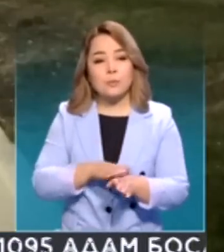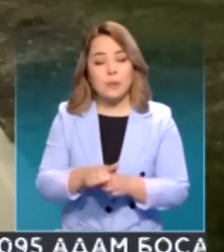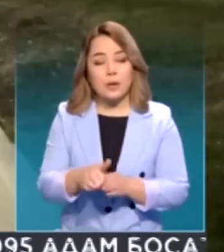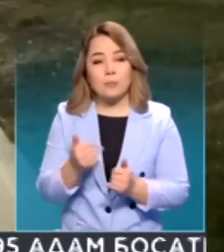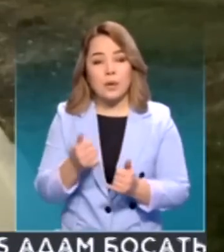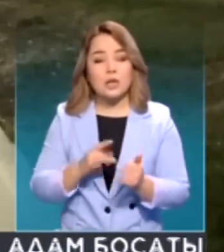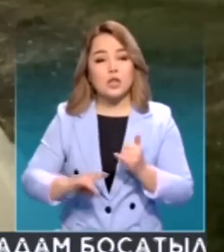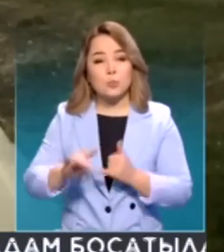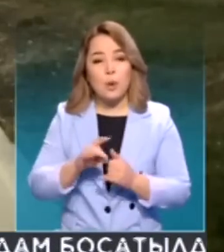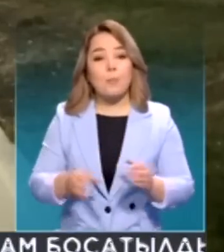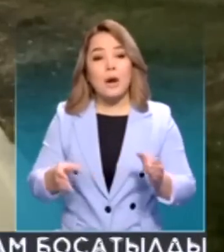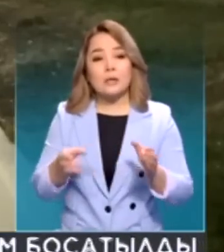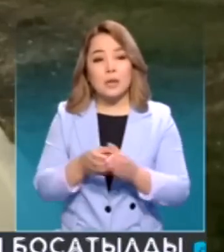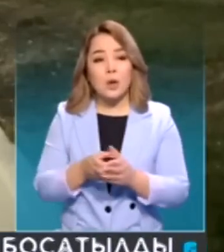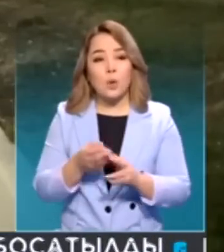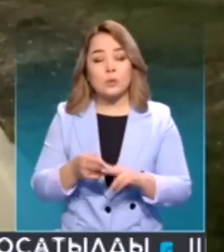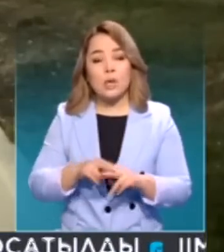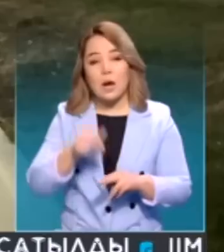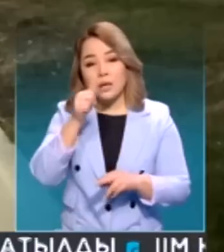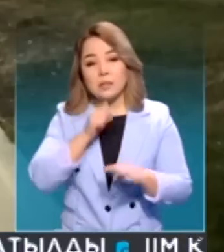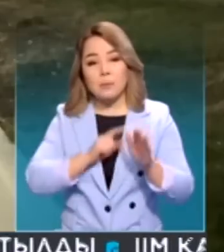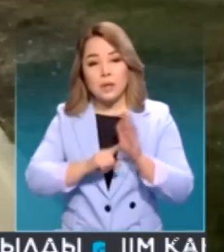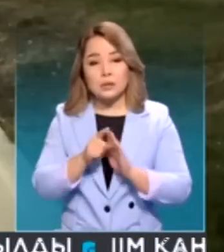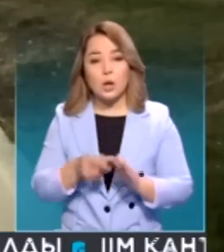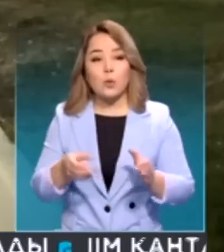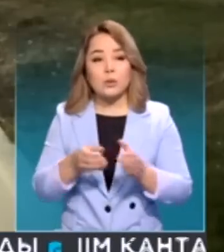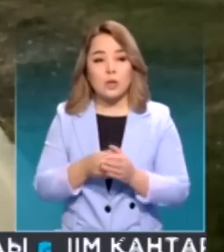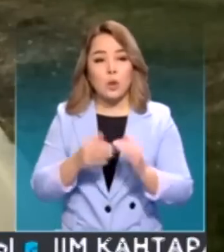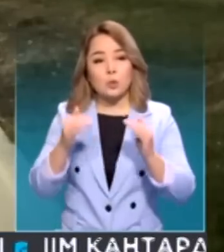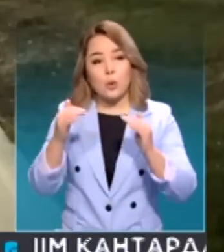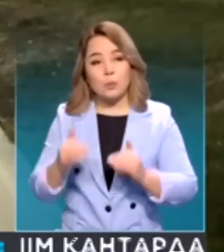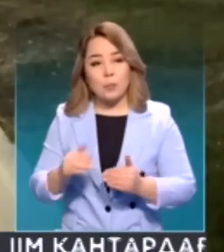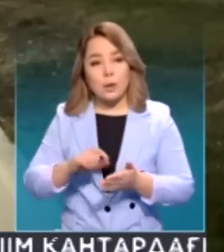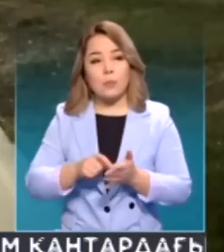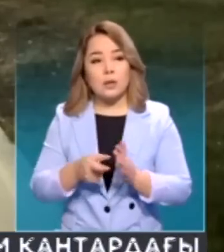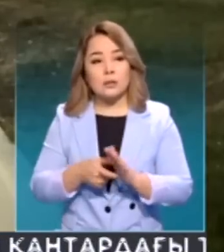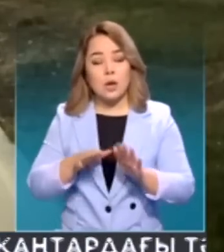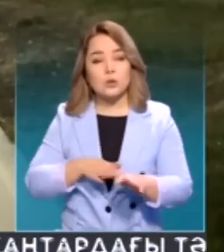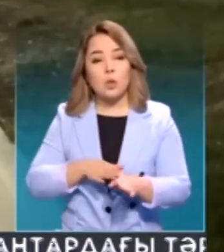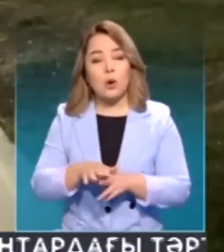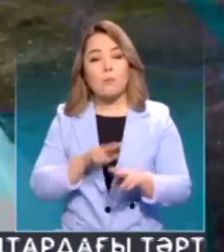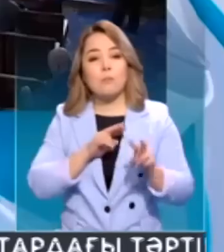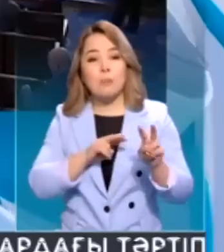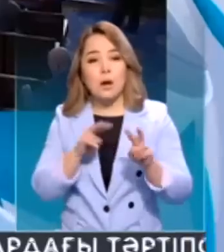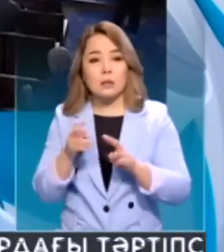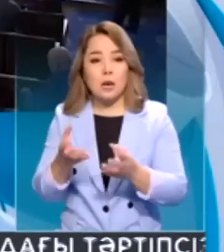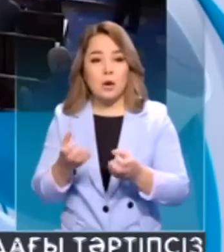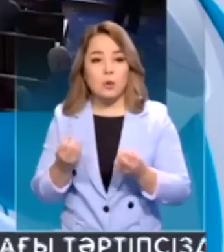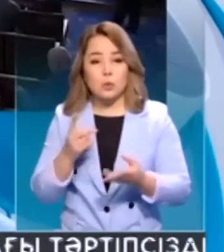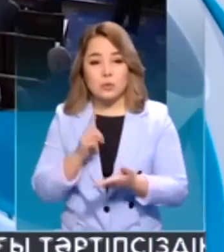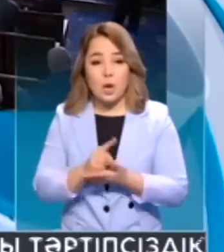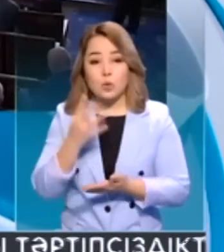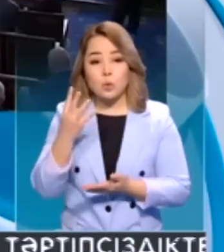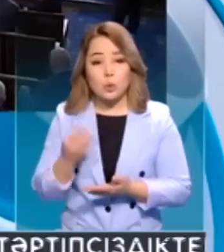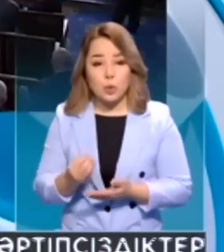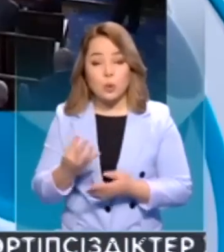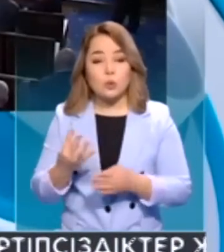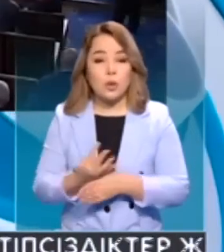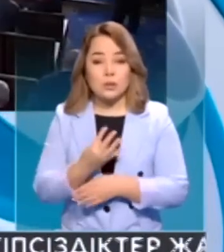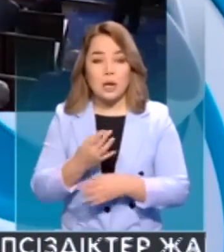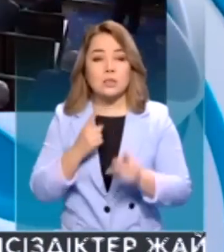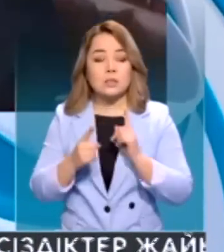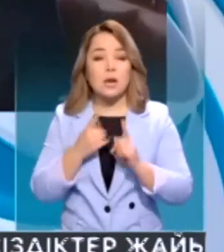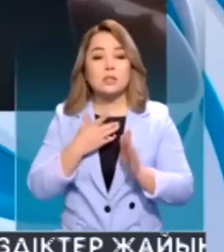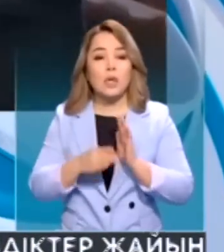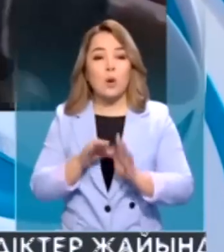түскен республикалық партия осы айдан бастап Конгресстің төменгі палатасын толық бақылауына алуы тиіс еді. Алайда төрт күнде төрт рет сайлау өткізсе